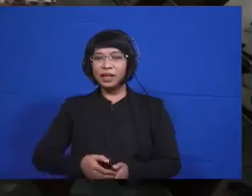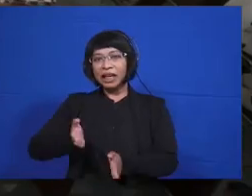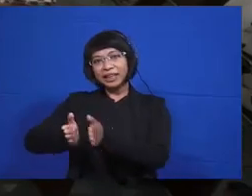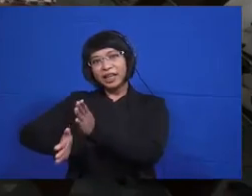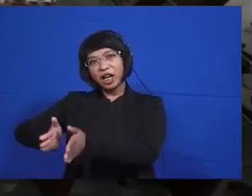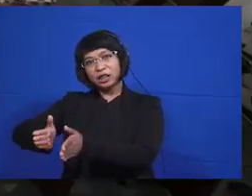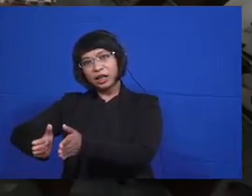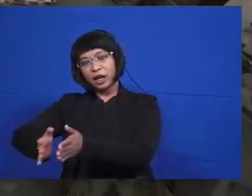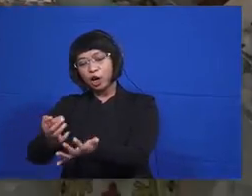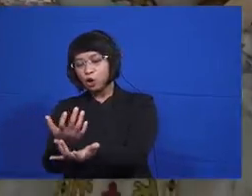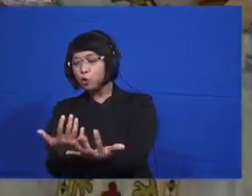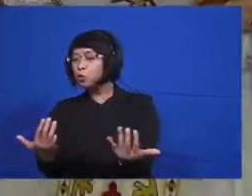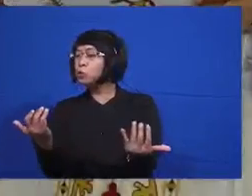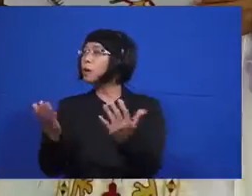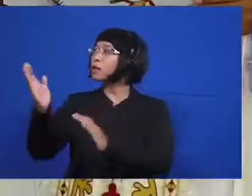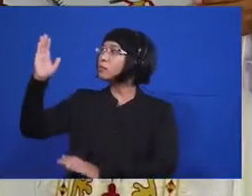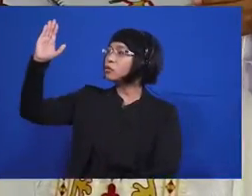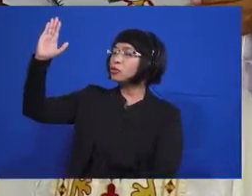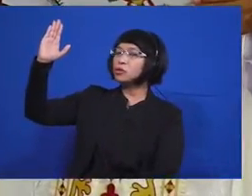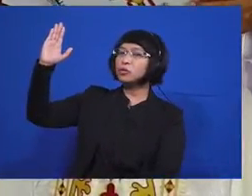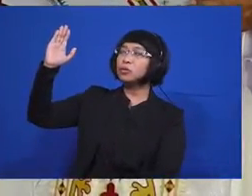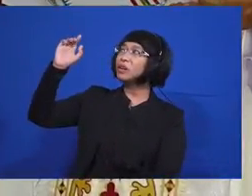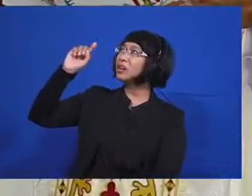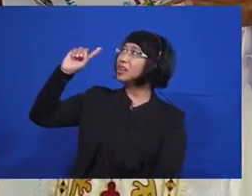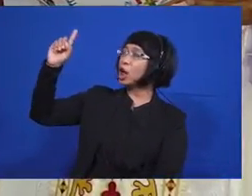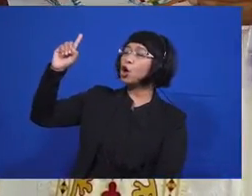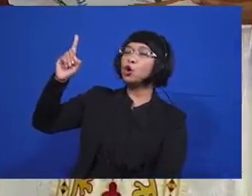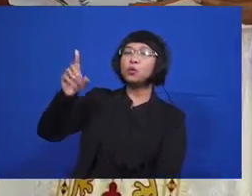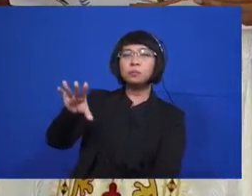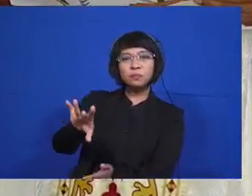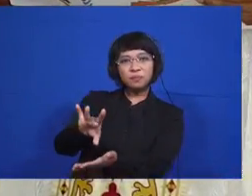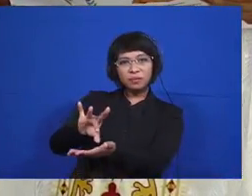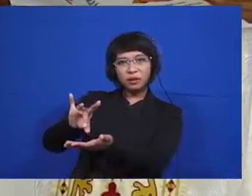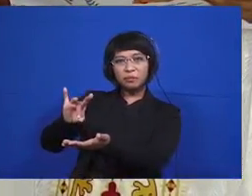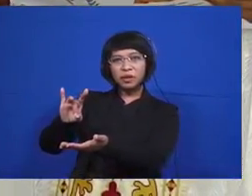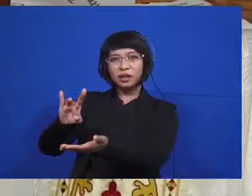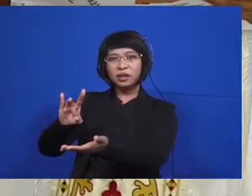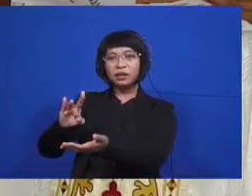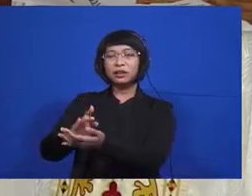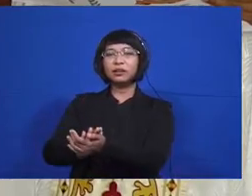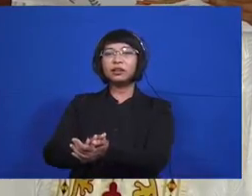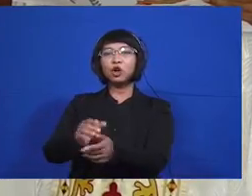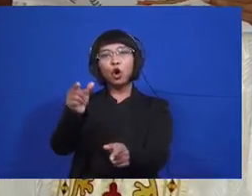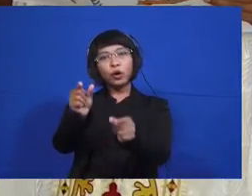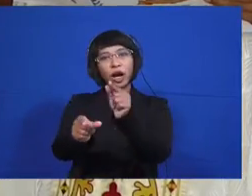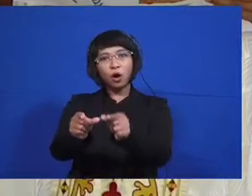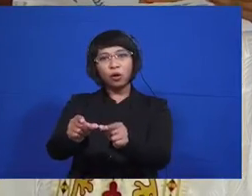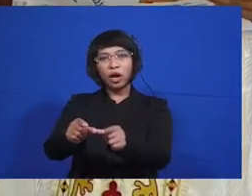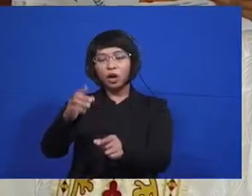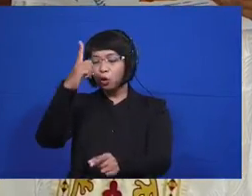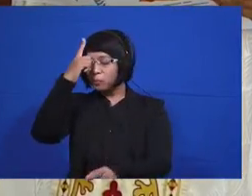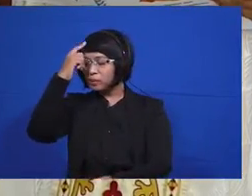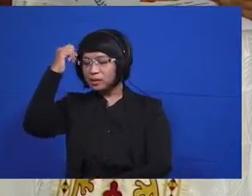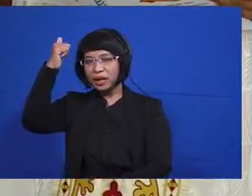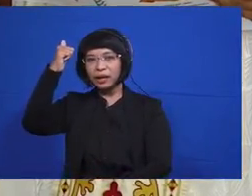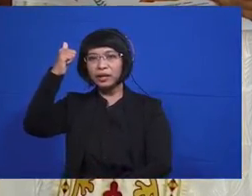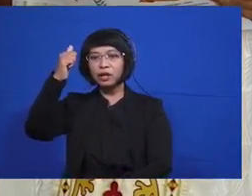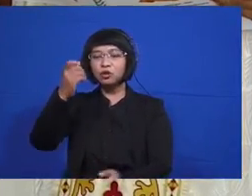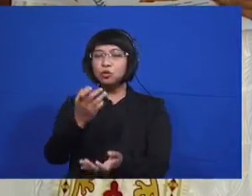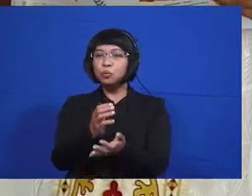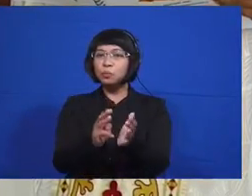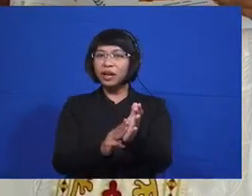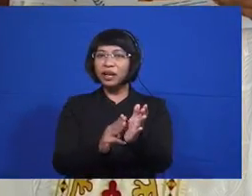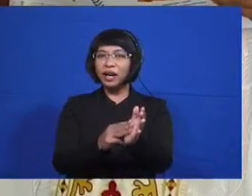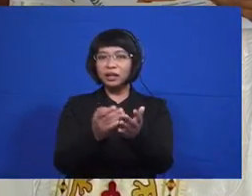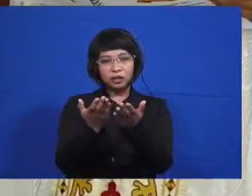antara umat-Mu, Engkau juga memilih orang-orang yang Kau beri kepercayaan untuk melayani umat-Mu,